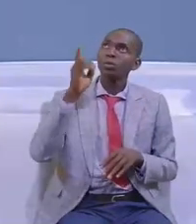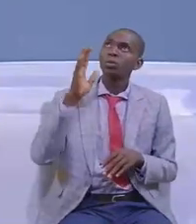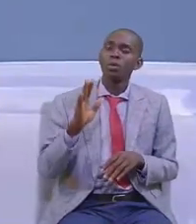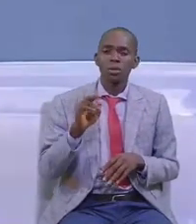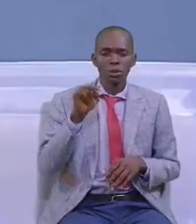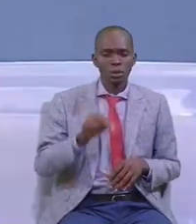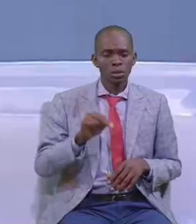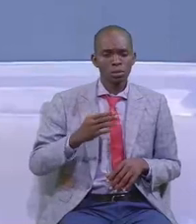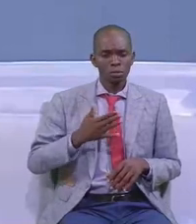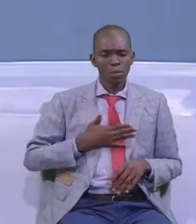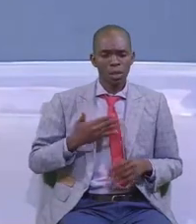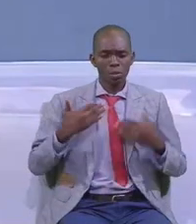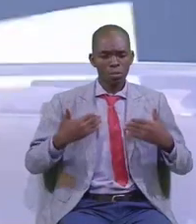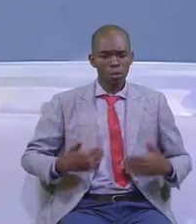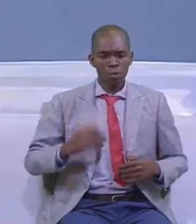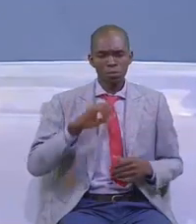mon corps?